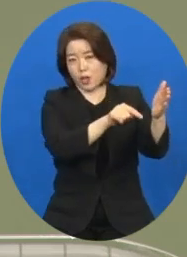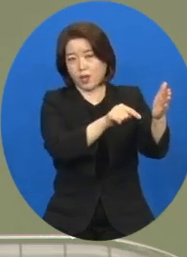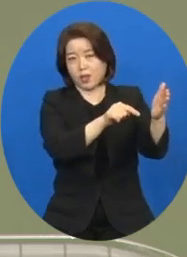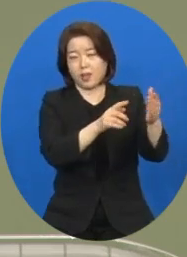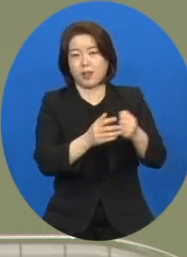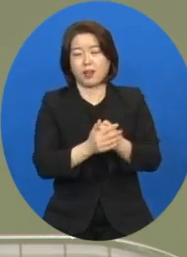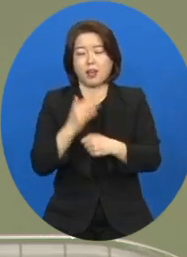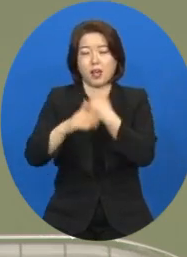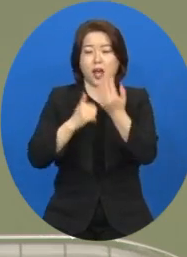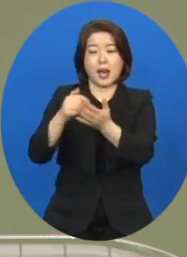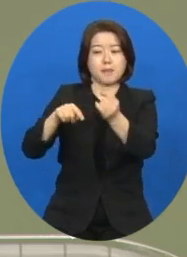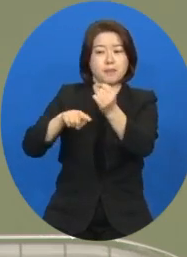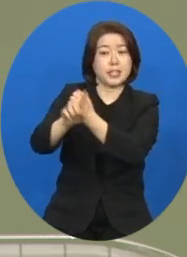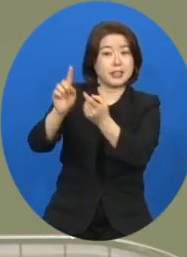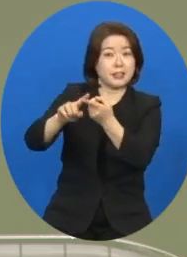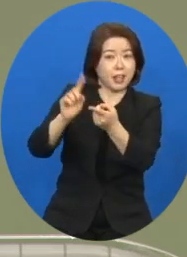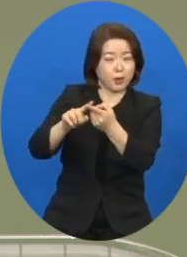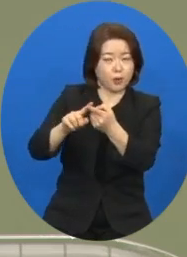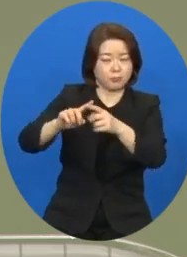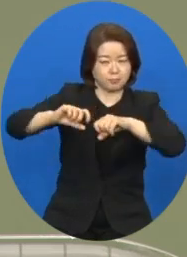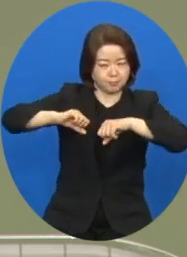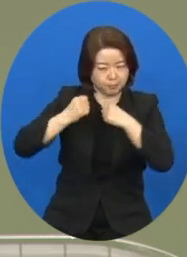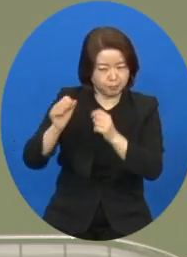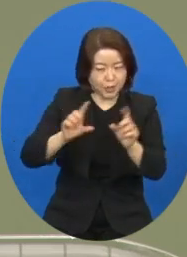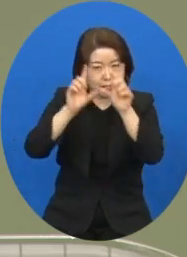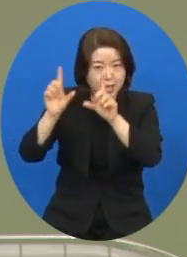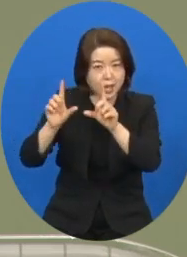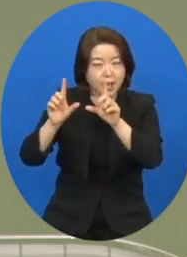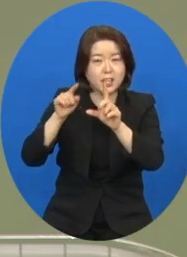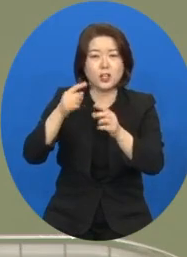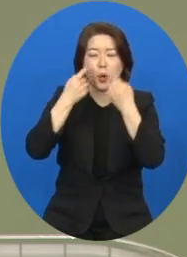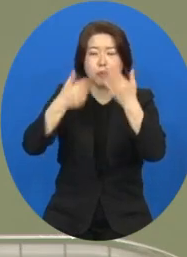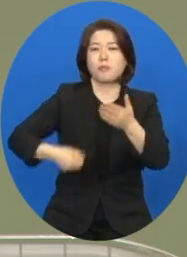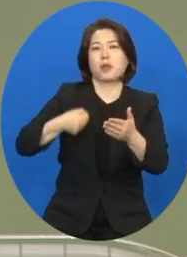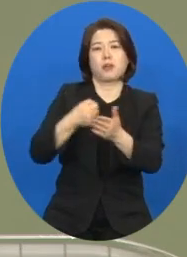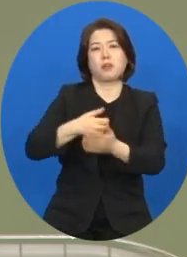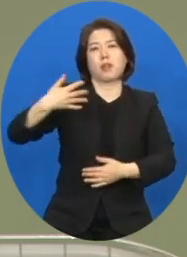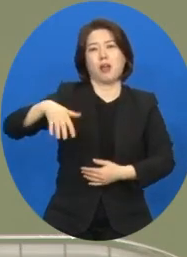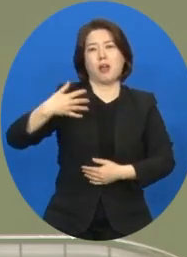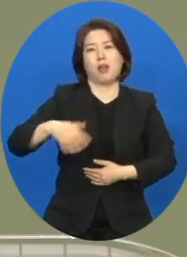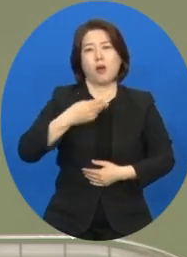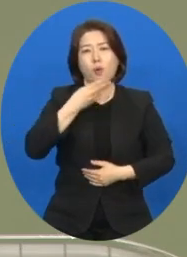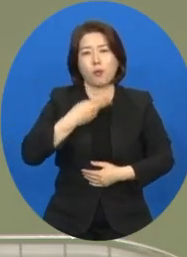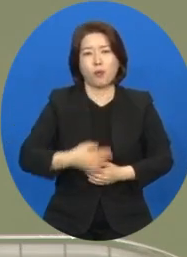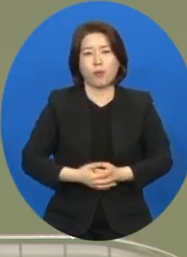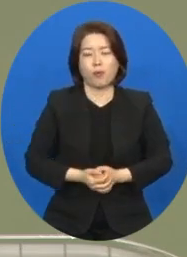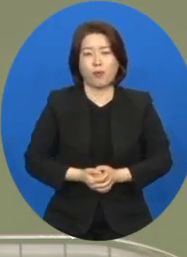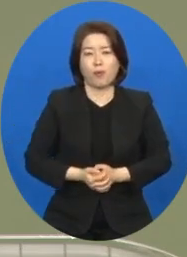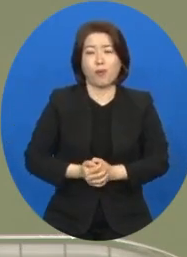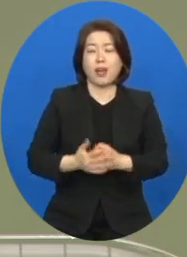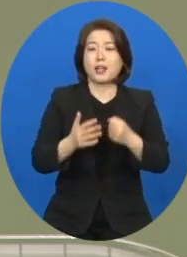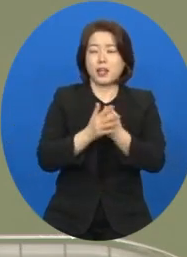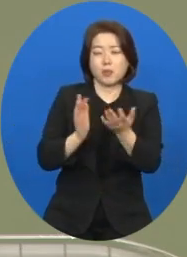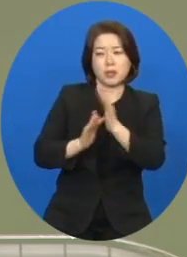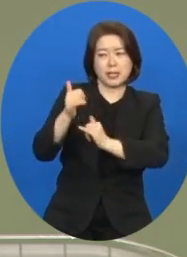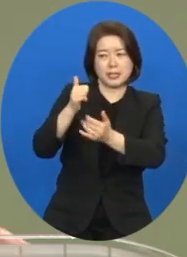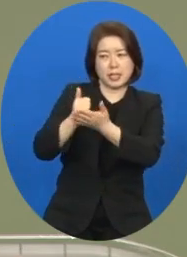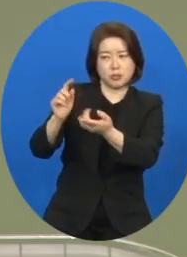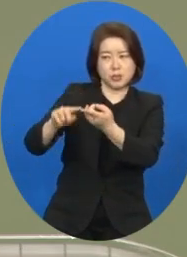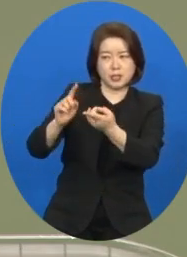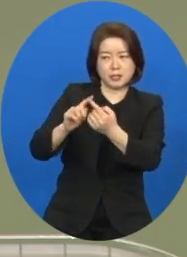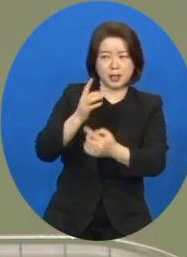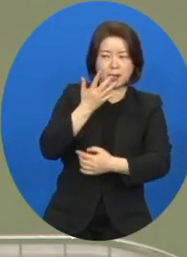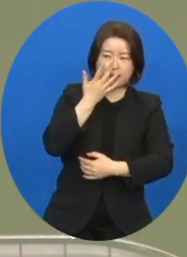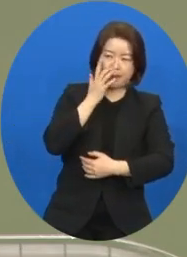하나님의 뜻대로 살리라 분명한 결단이 없었으니까 예수님에 대해서도 애매한 믿음을